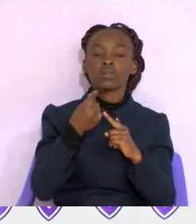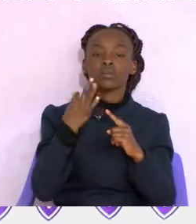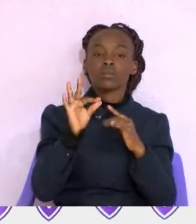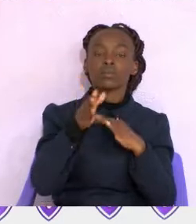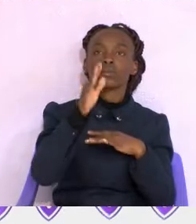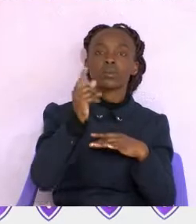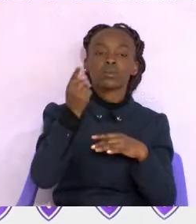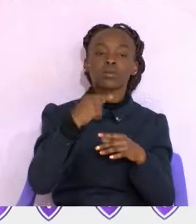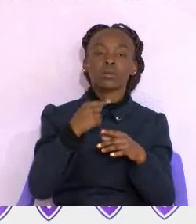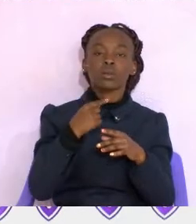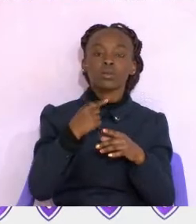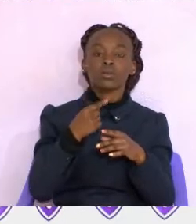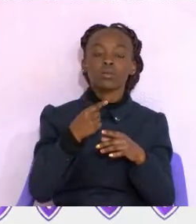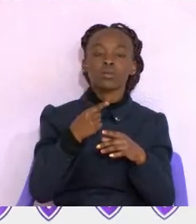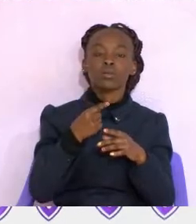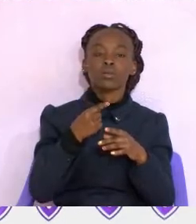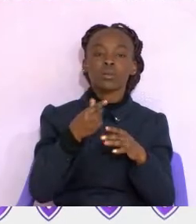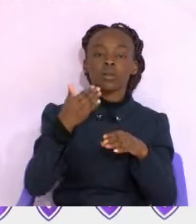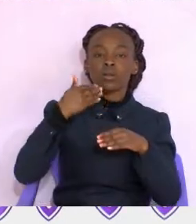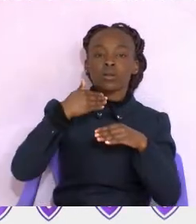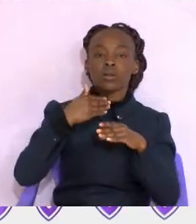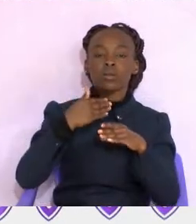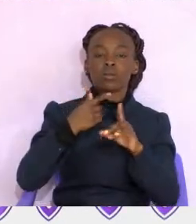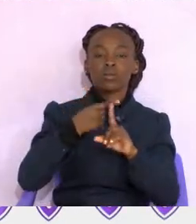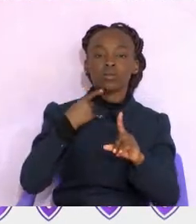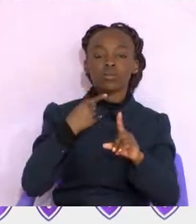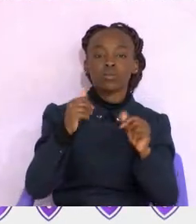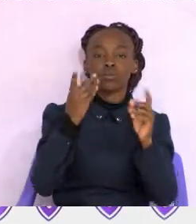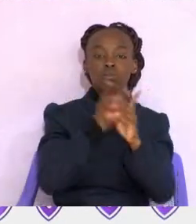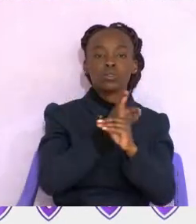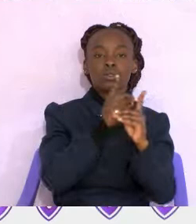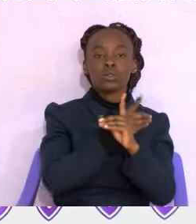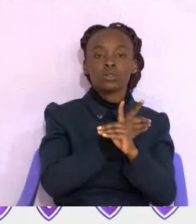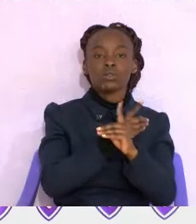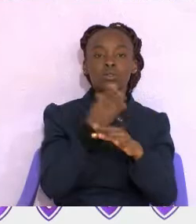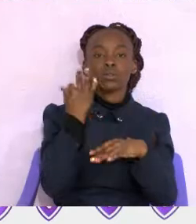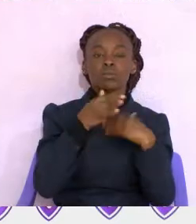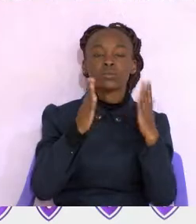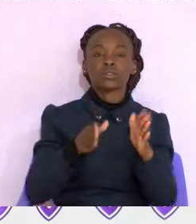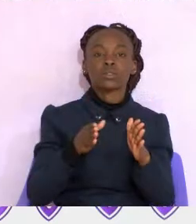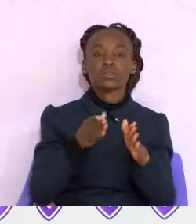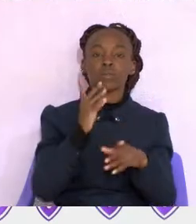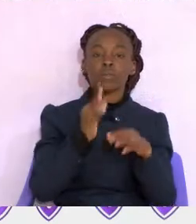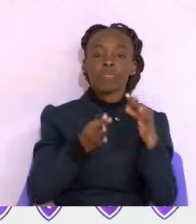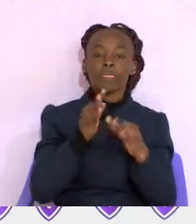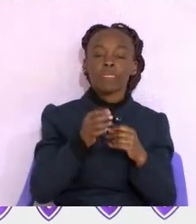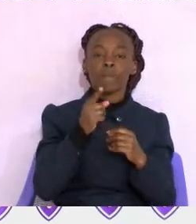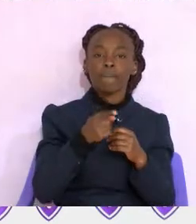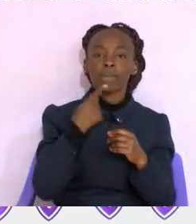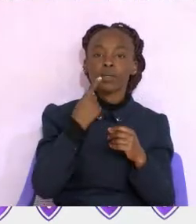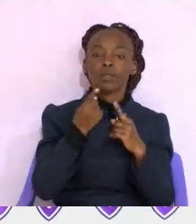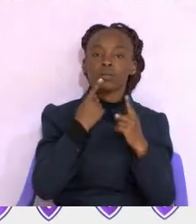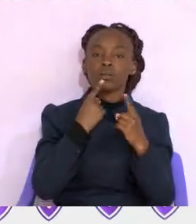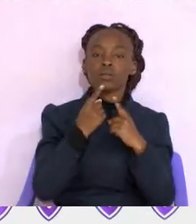aina mbalimbali kutoka ofisi tofauti, ukipata kuonywa kuhusu safari ama unapata kuonywa kuhusu mambo